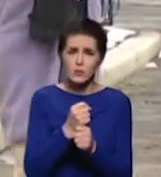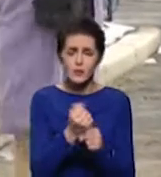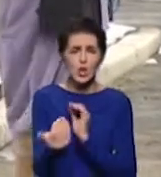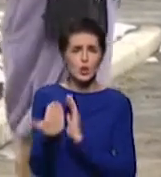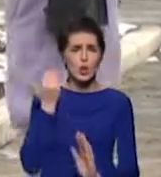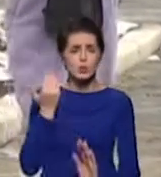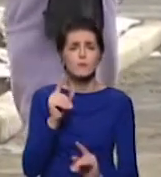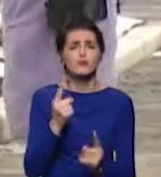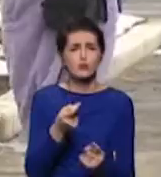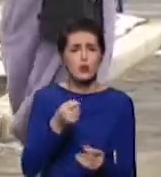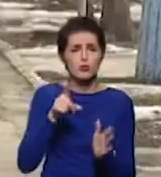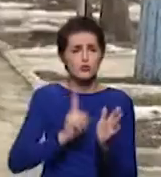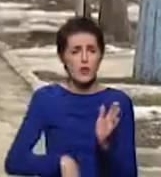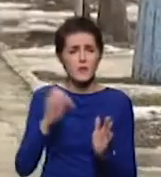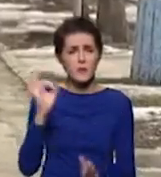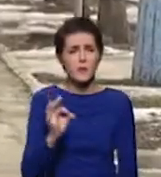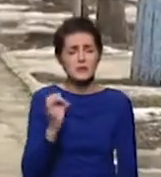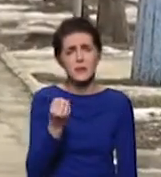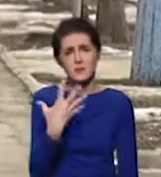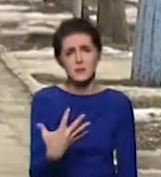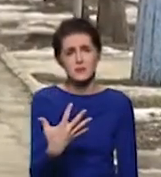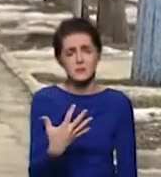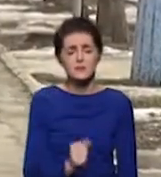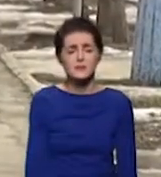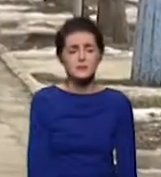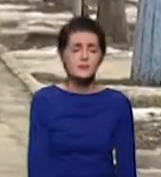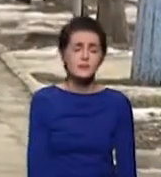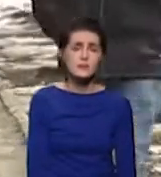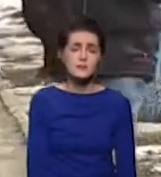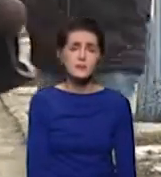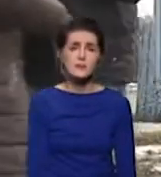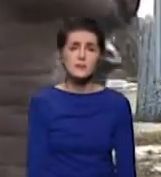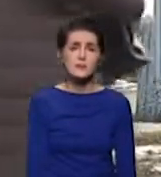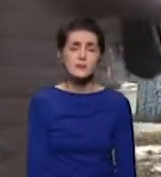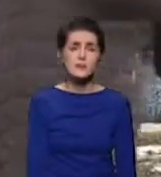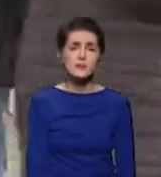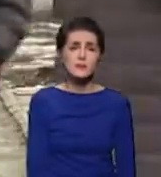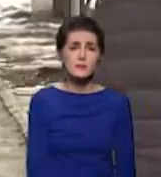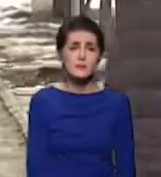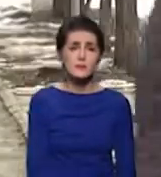бо так дешевше відсотків на 15. Олена Успенська, Володимир Краснов, телеканал «Донбас».